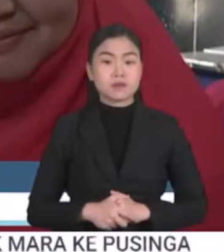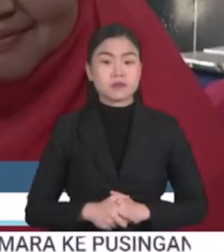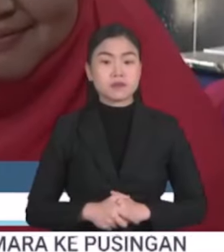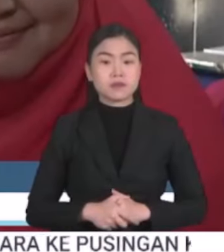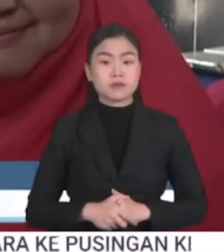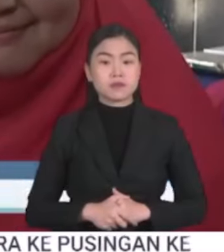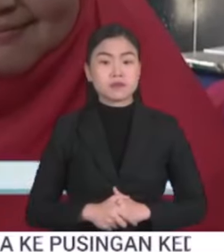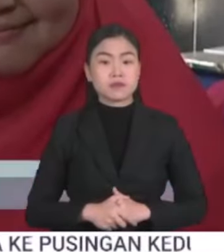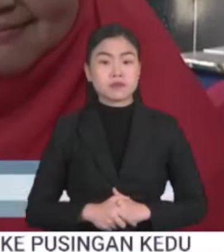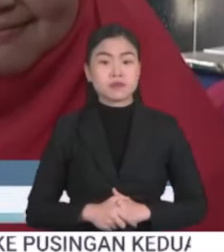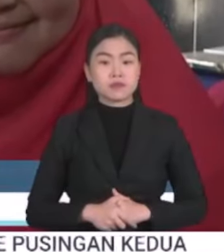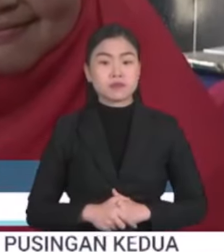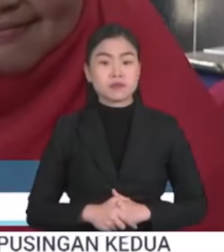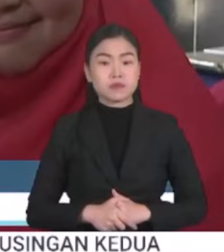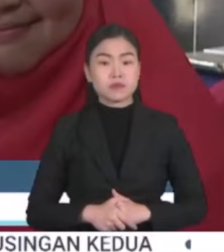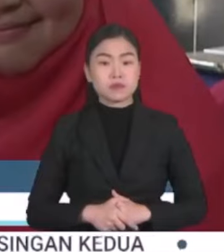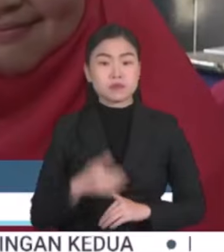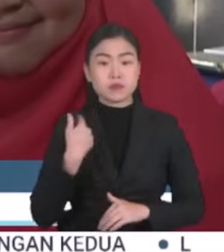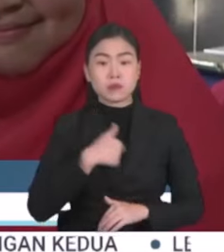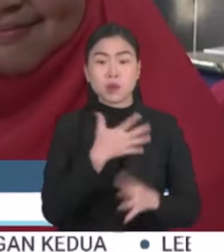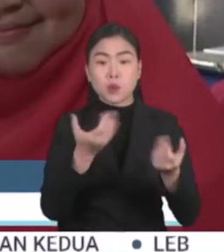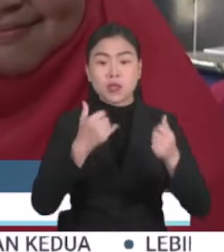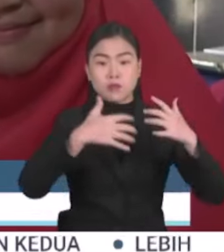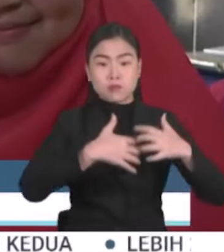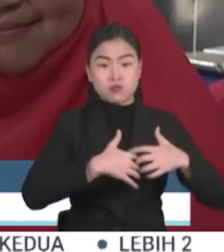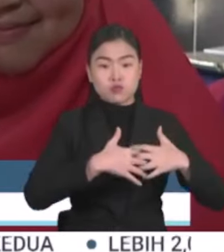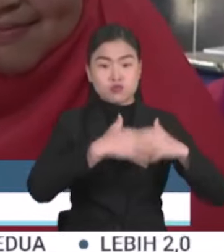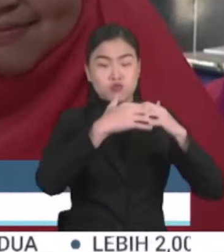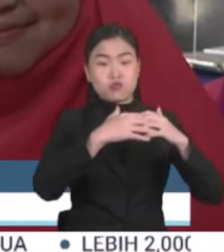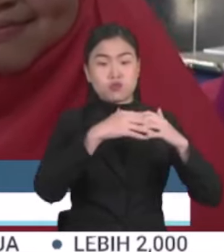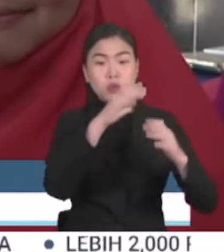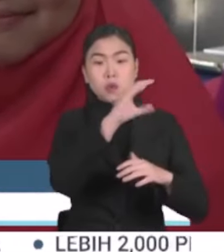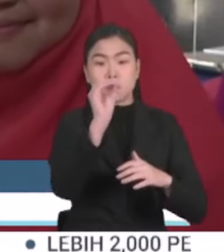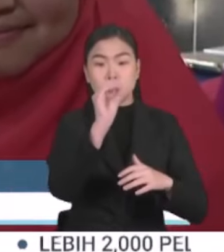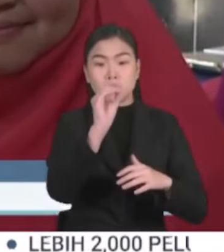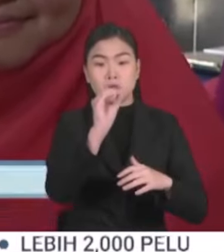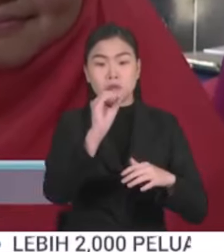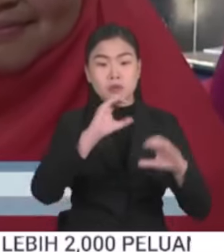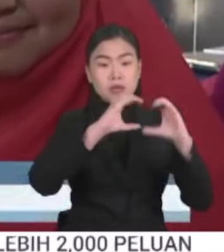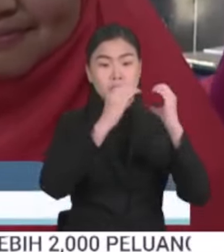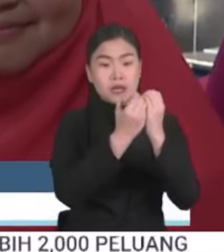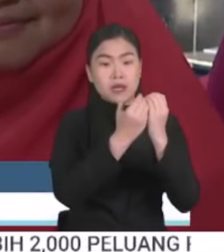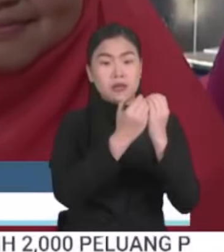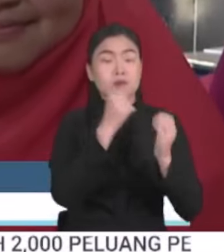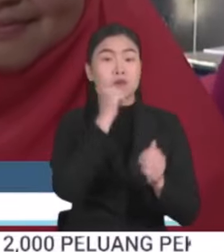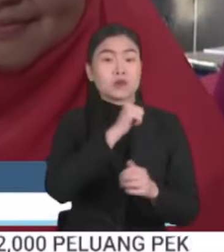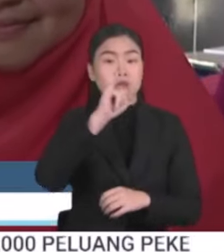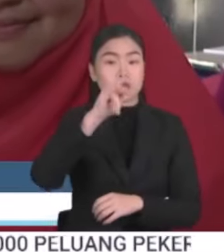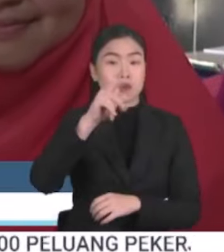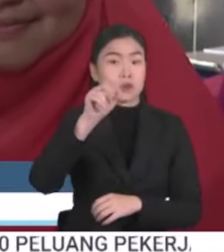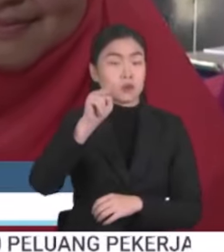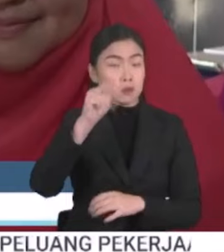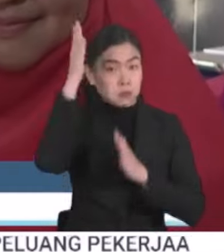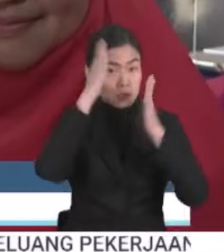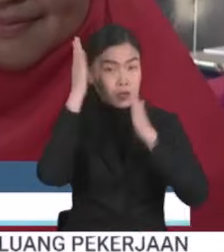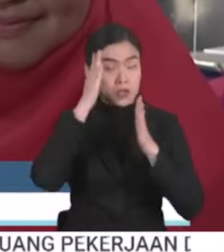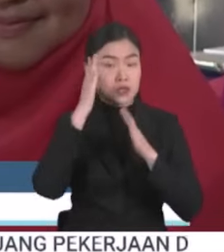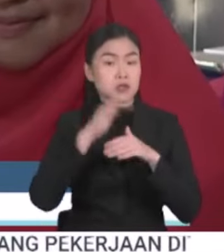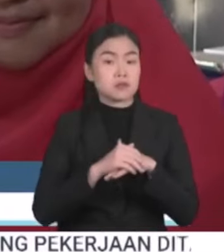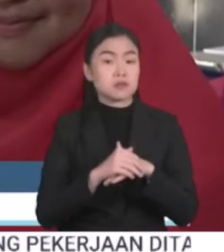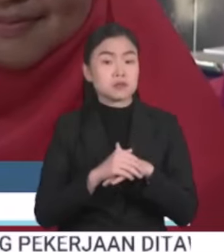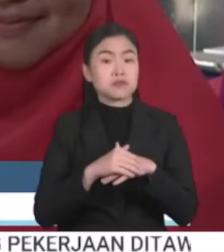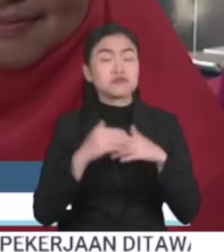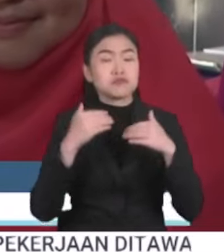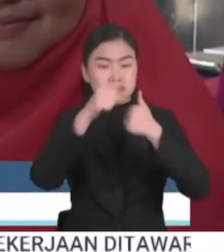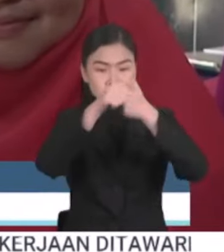Blueprint kali ini adalah kita orang nak menubuhkan koperasi Kelab Wanita Ikon Malaysia, dan di bawah koperasi kita akan